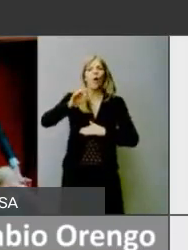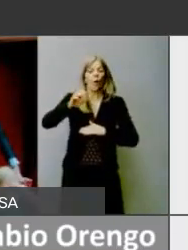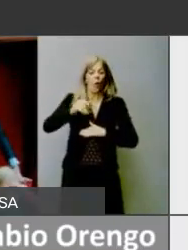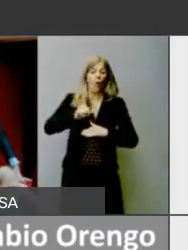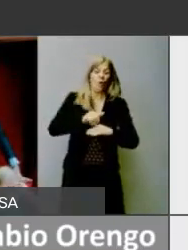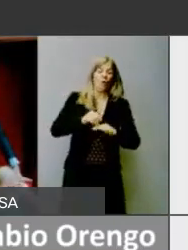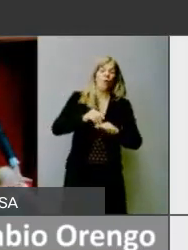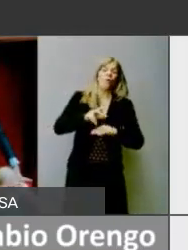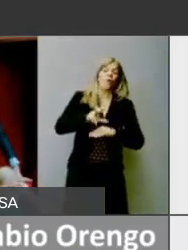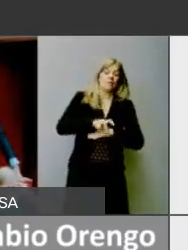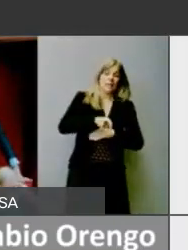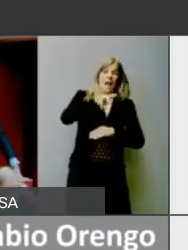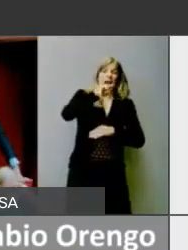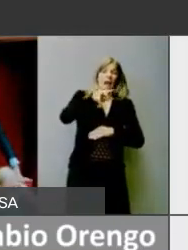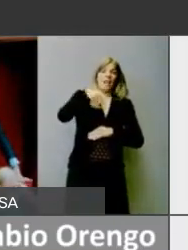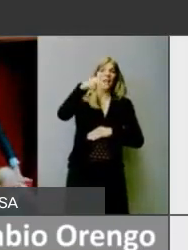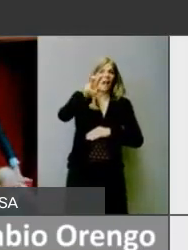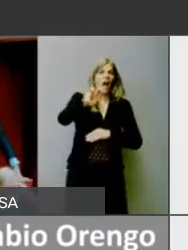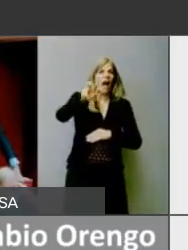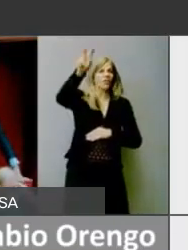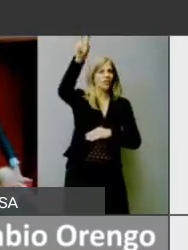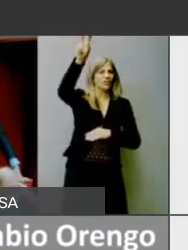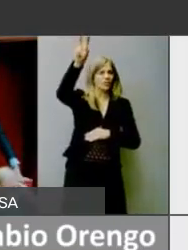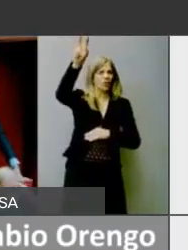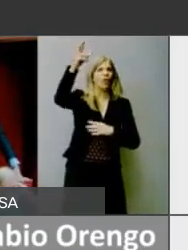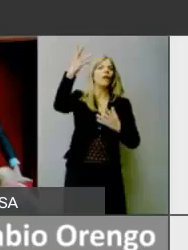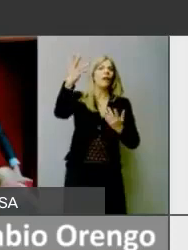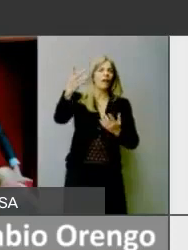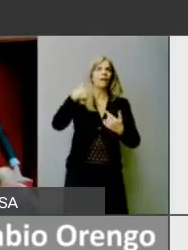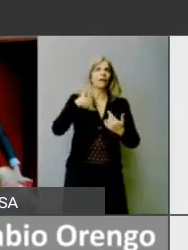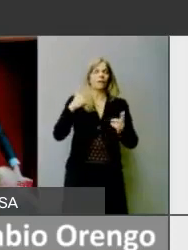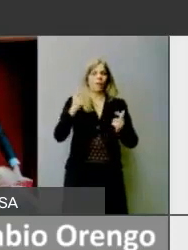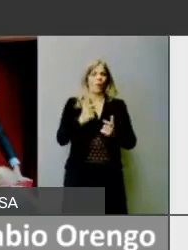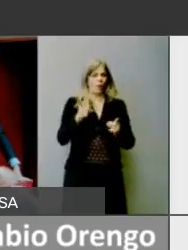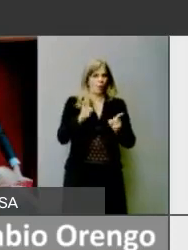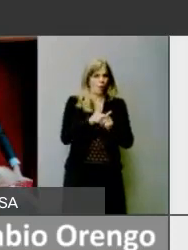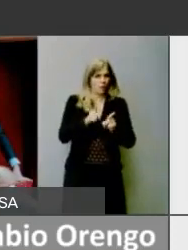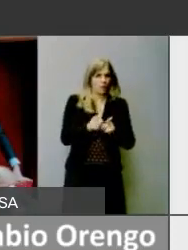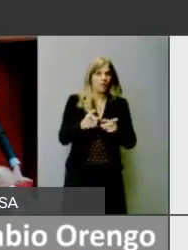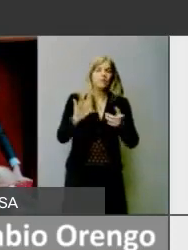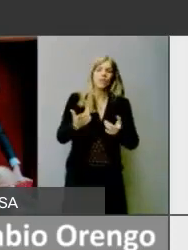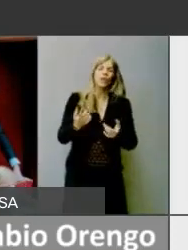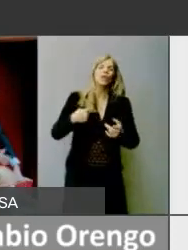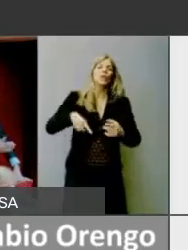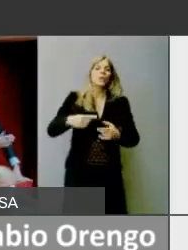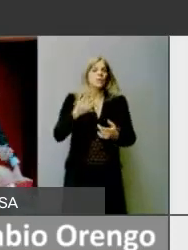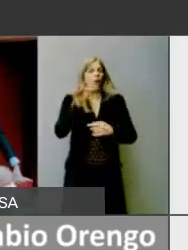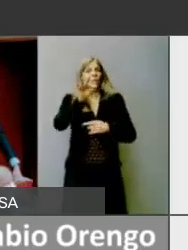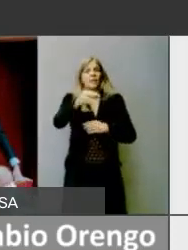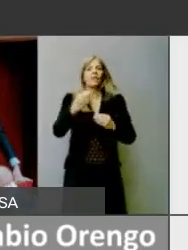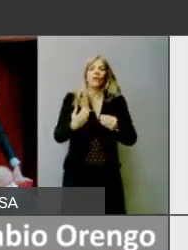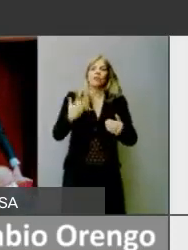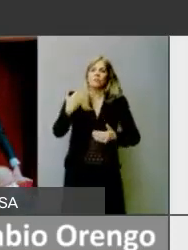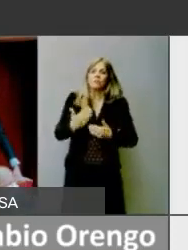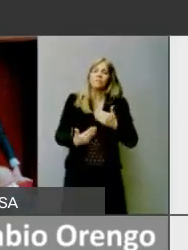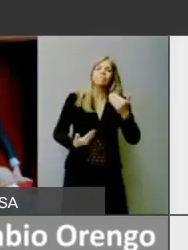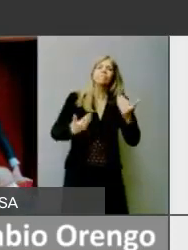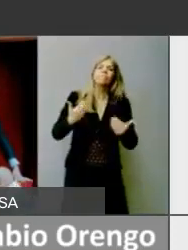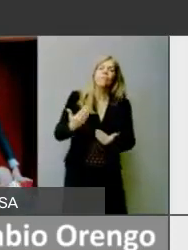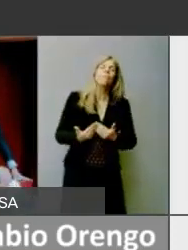quindi la nostra missione è quella di pian pianino di cercare di sollevare tutti questi